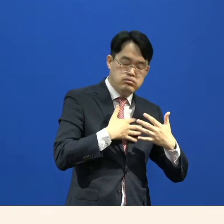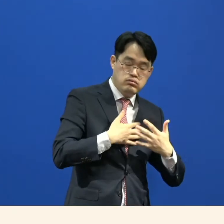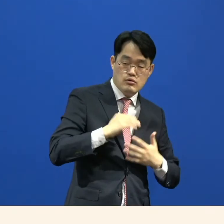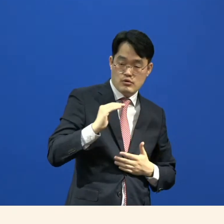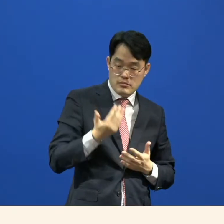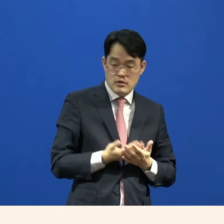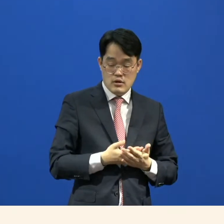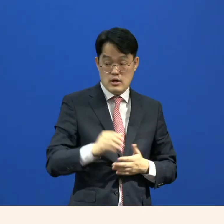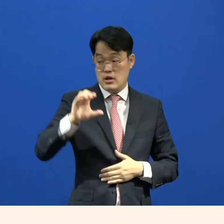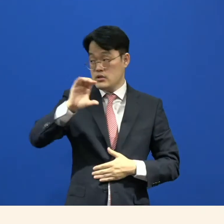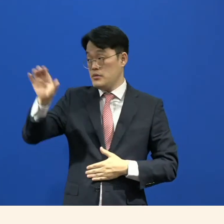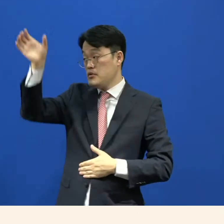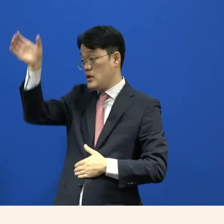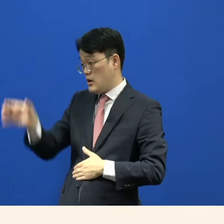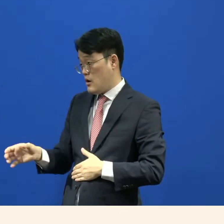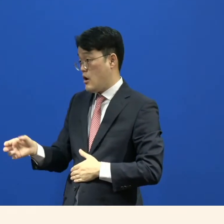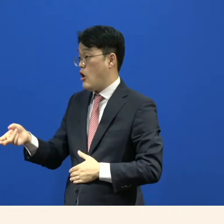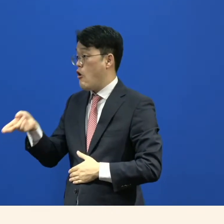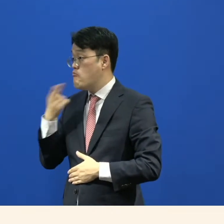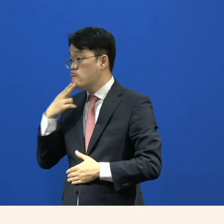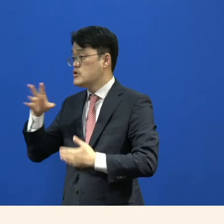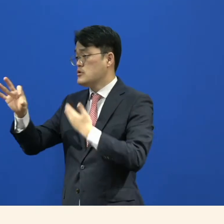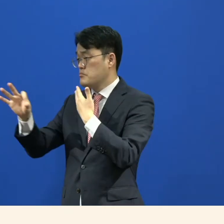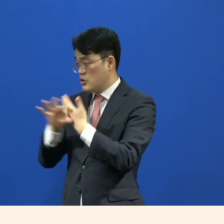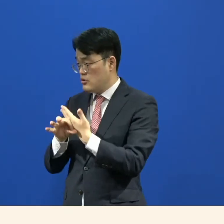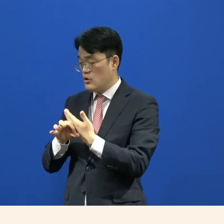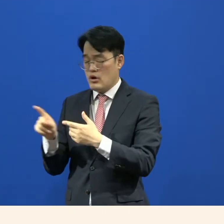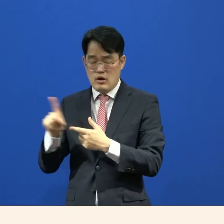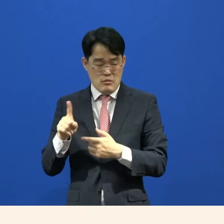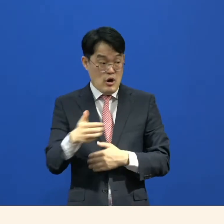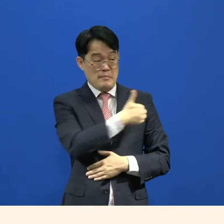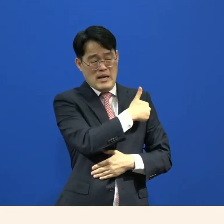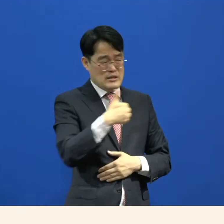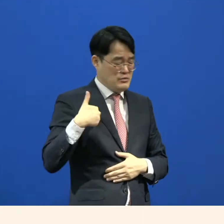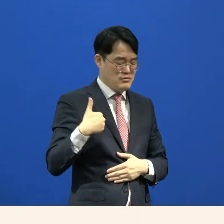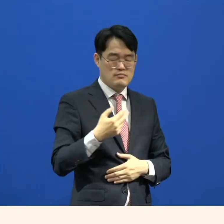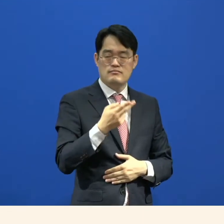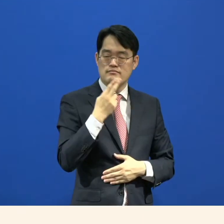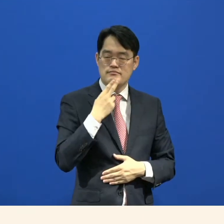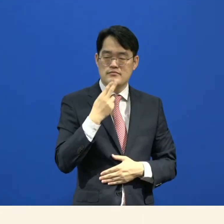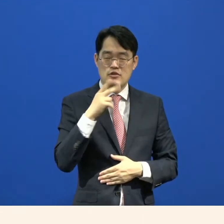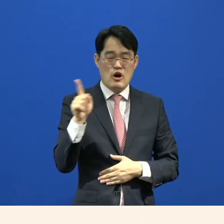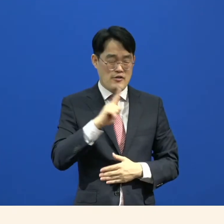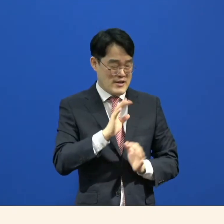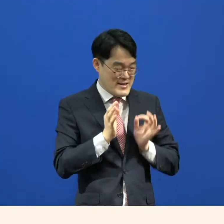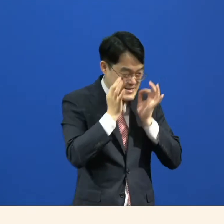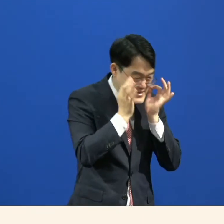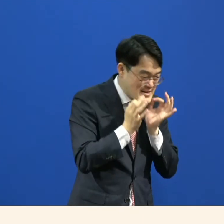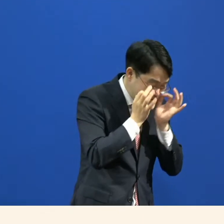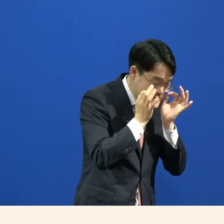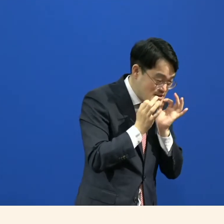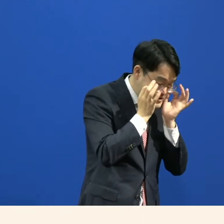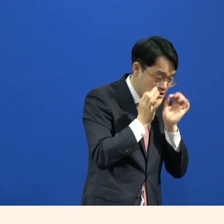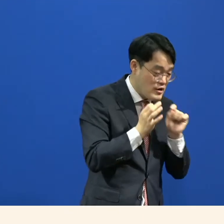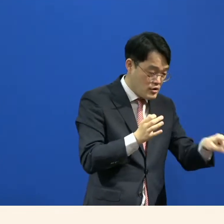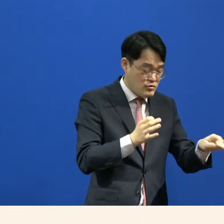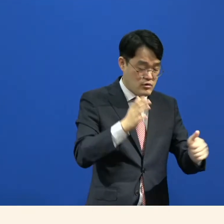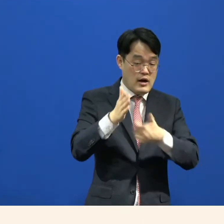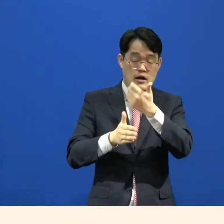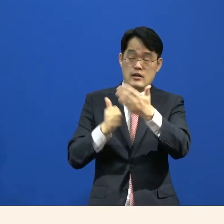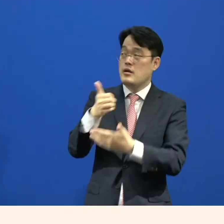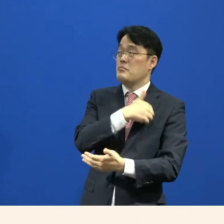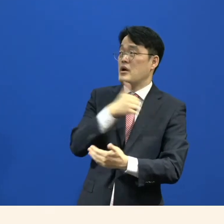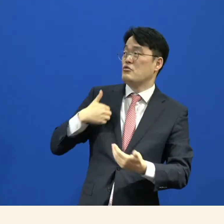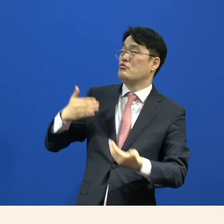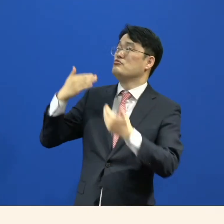물 붓기예요. 무엇을 해도 채워지지 않습니다. 우리가 어떤 노력을 해도 하나님을 만족시킬 수 없기 때문에 결국은